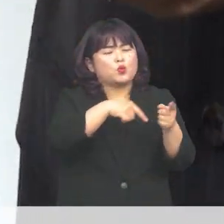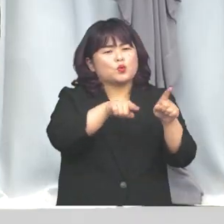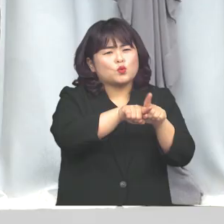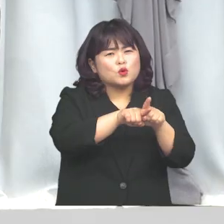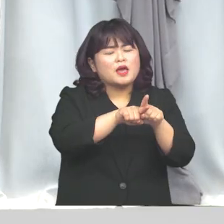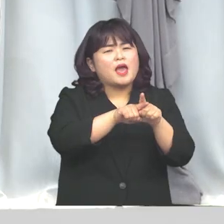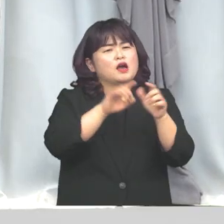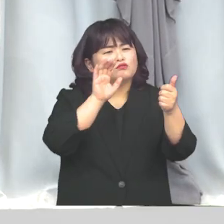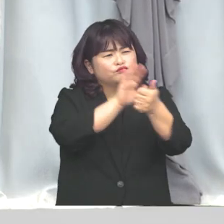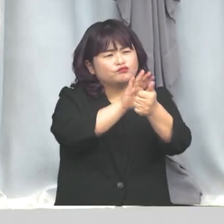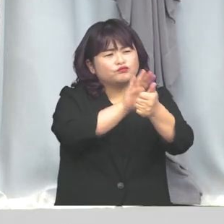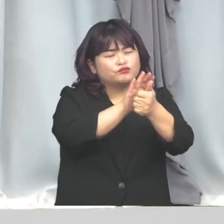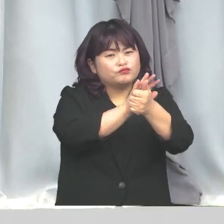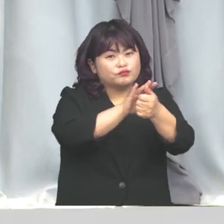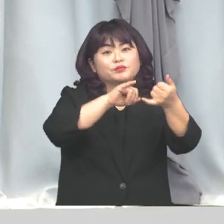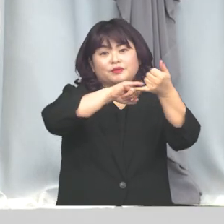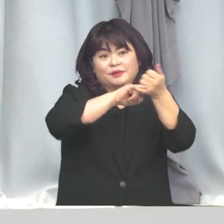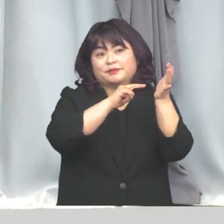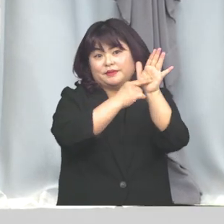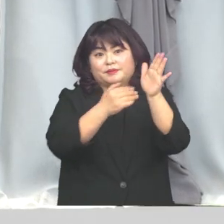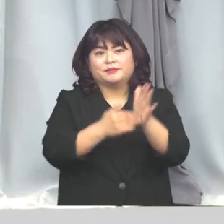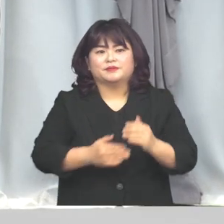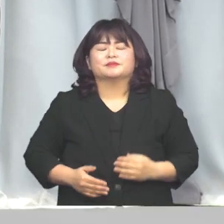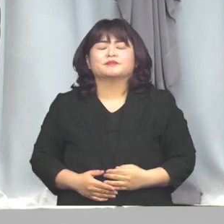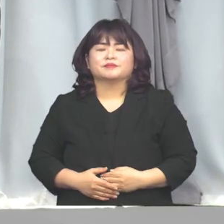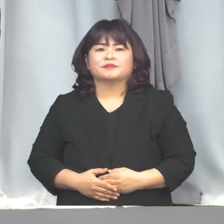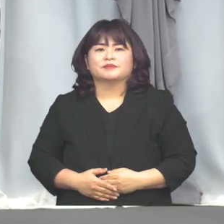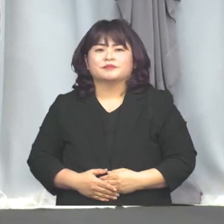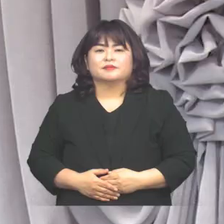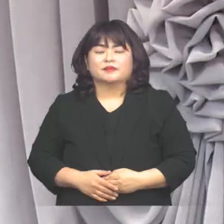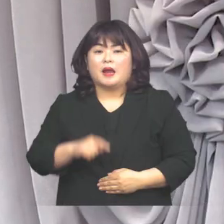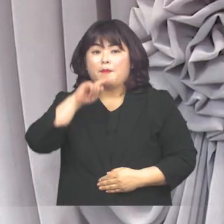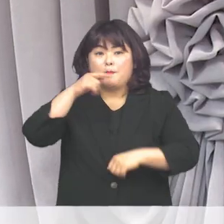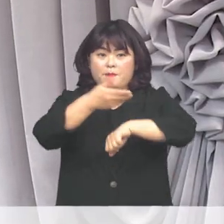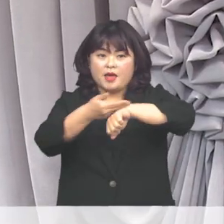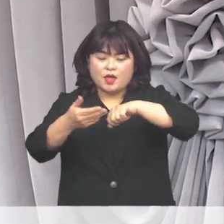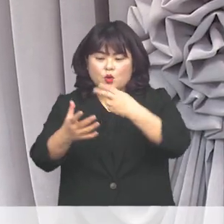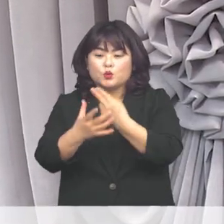협의회의 활동을 응원하고 뒷받침하겠다고 말했습니다.